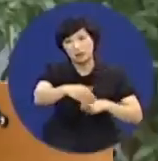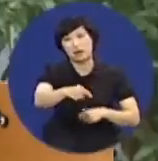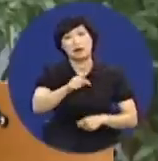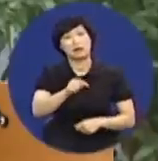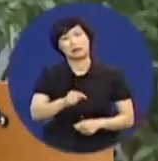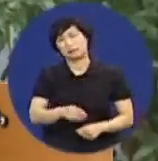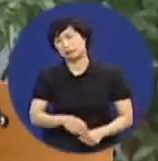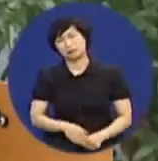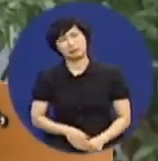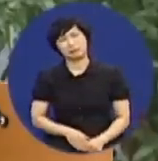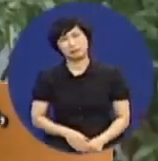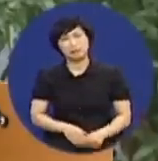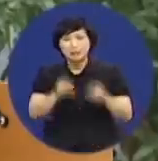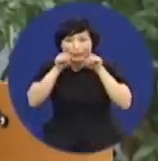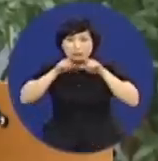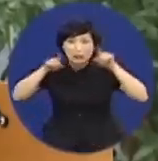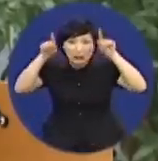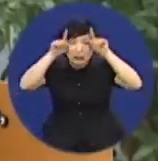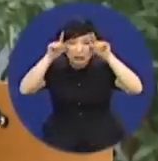という地獄、